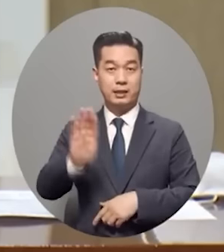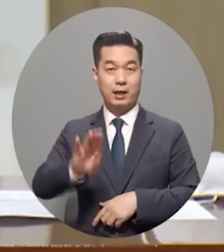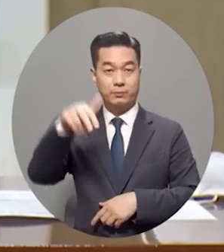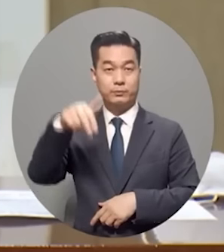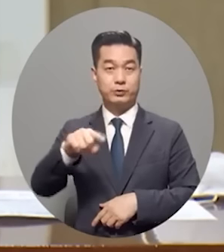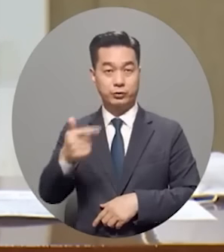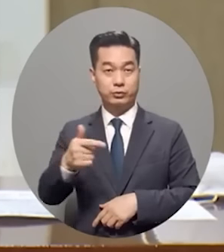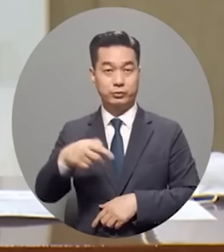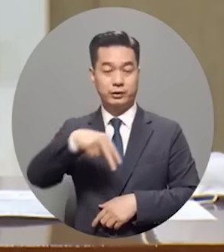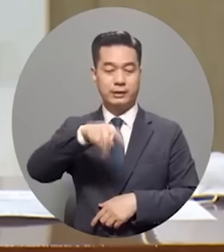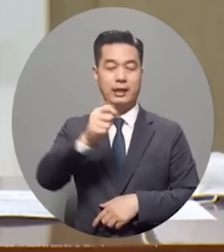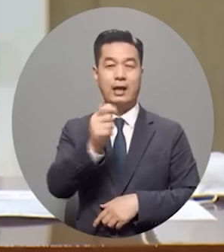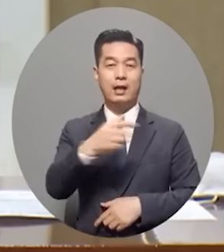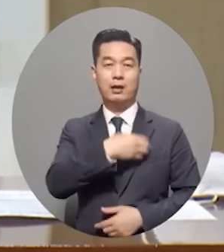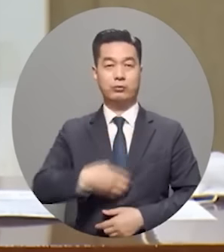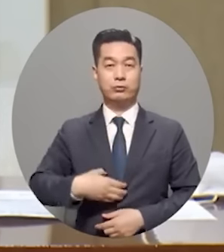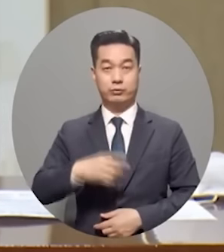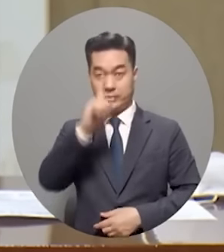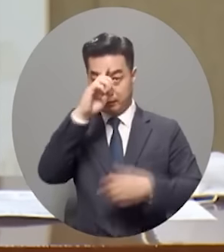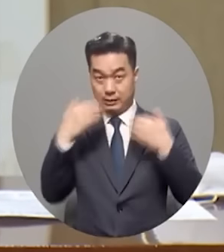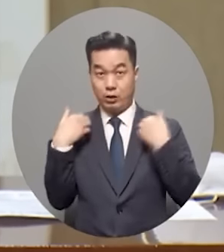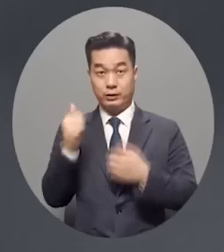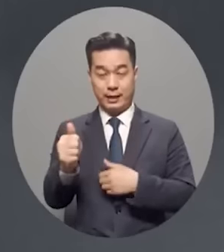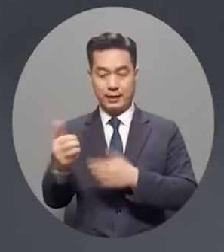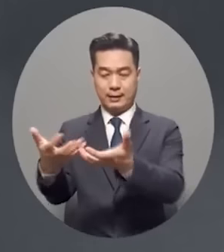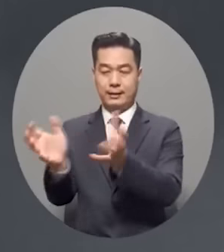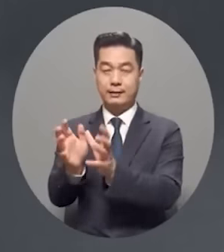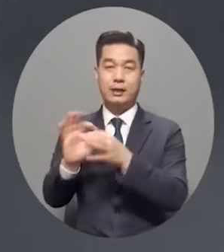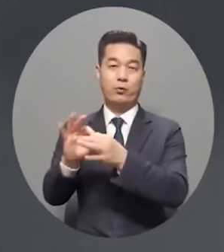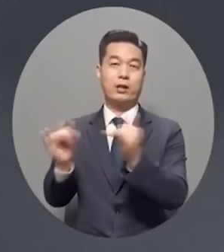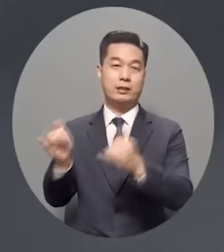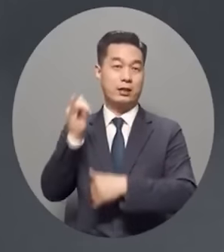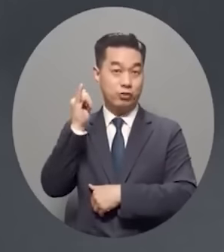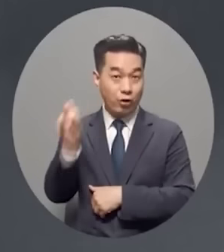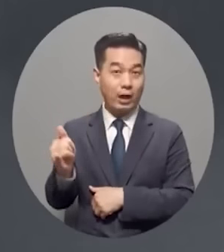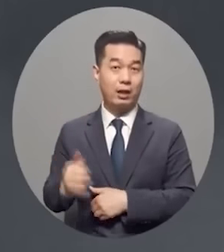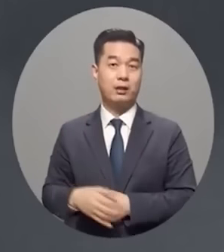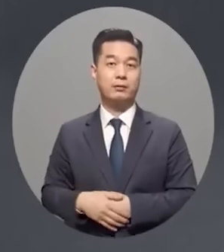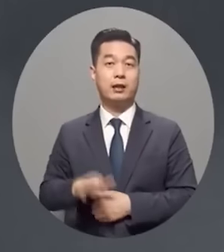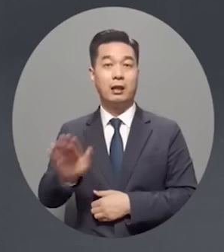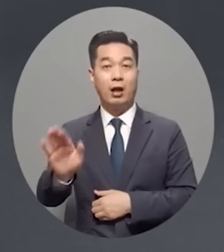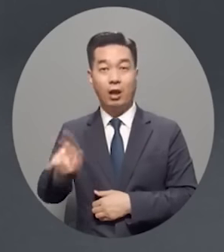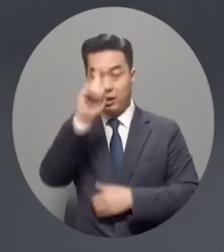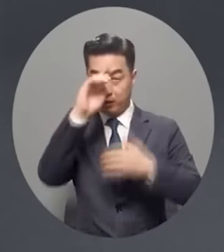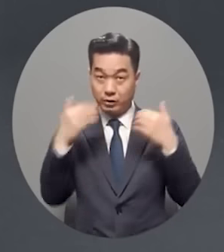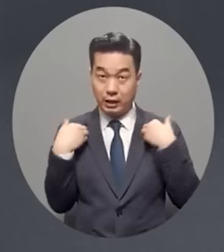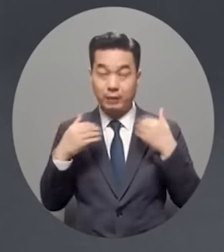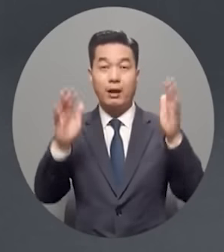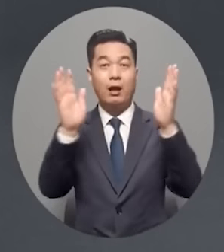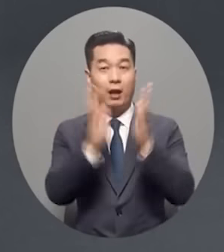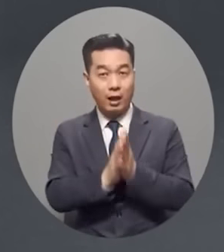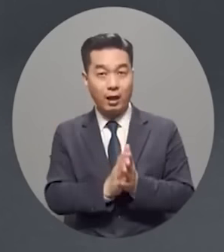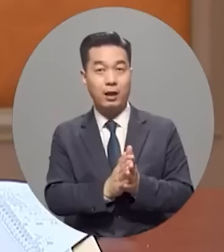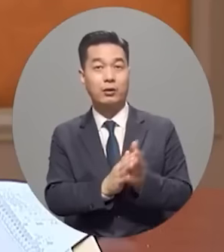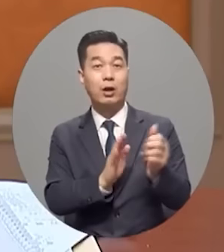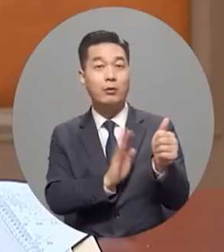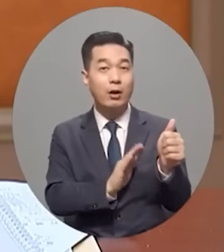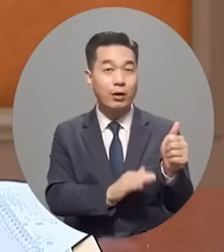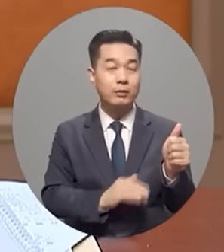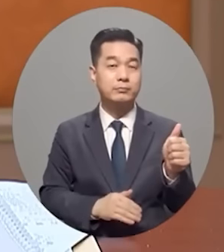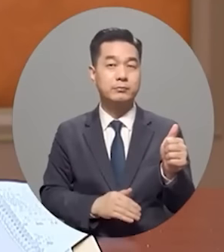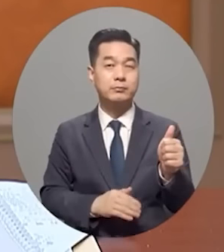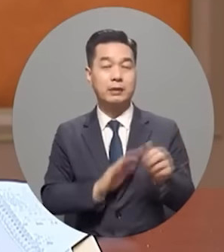한 단체 고위 관계자에게 전화를 걸었습니다. 예, 청장님. 우리 안부를